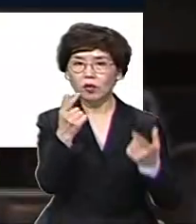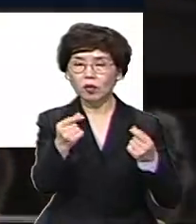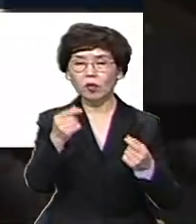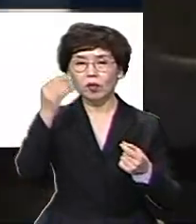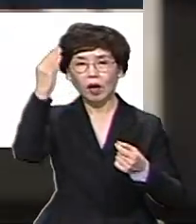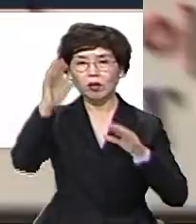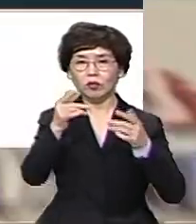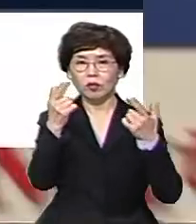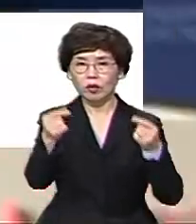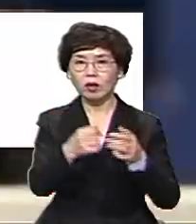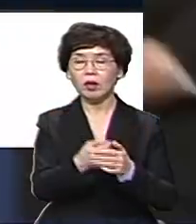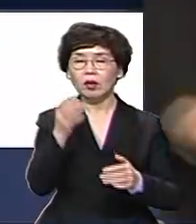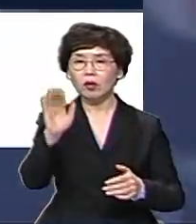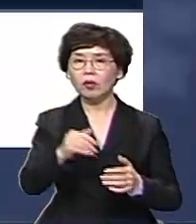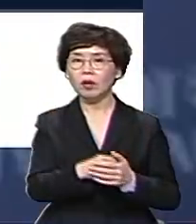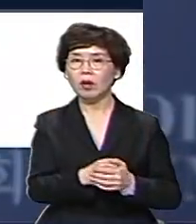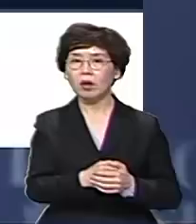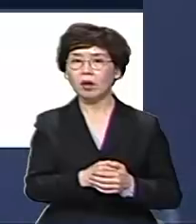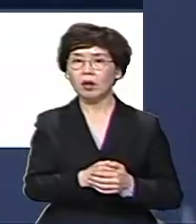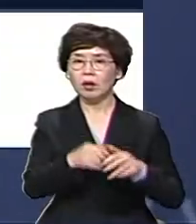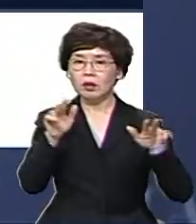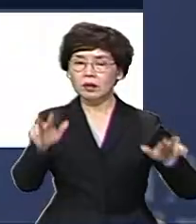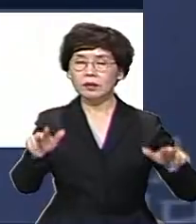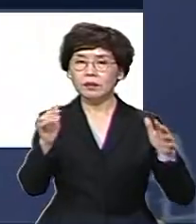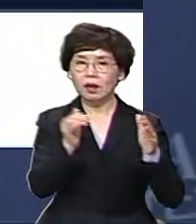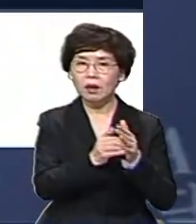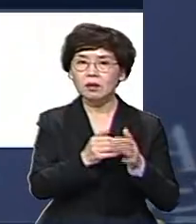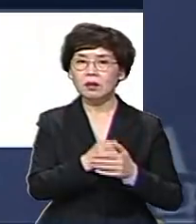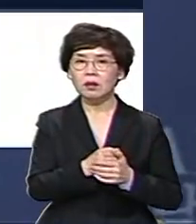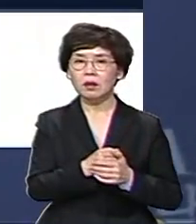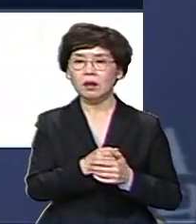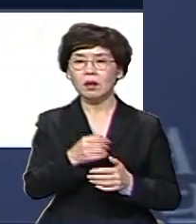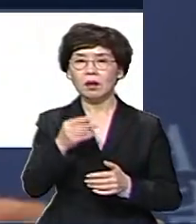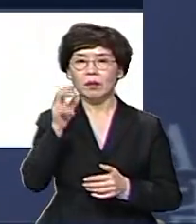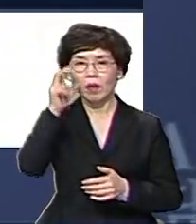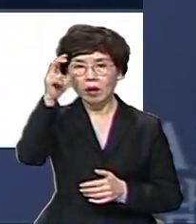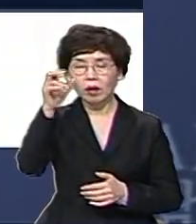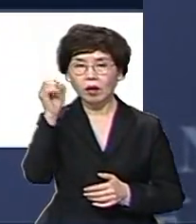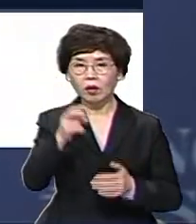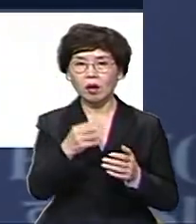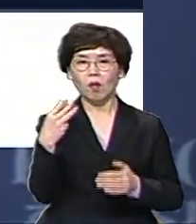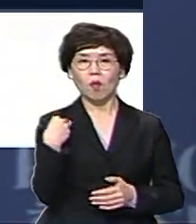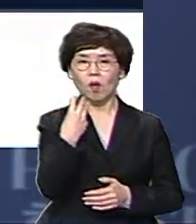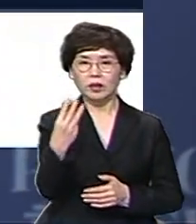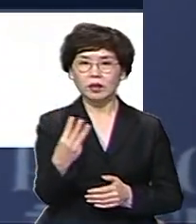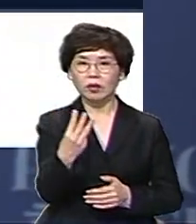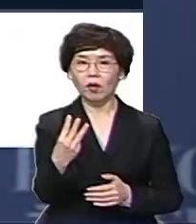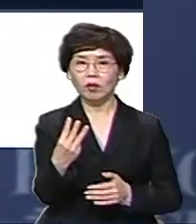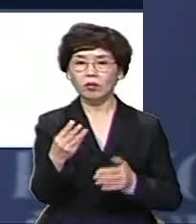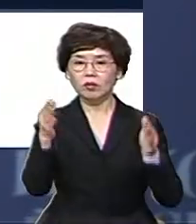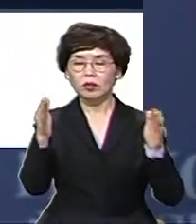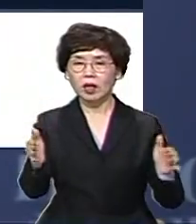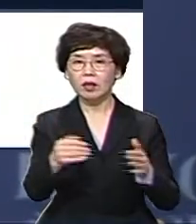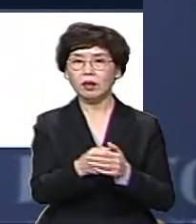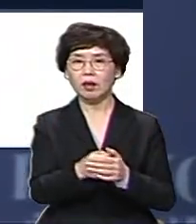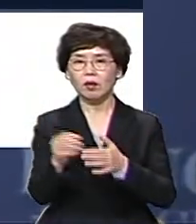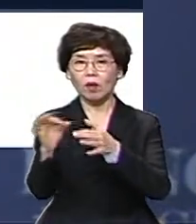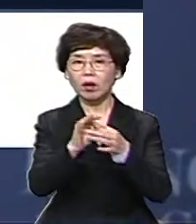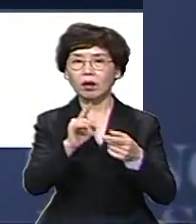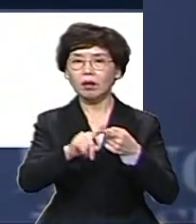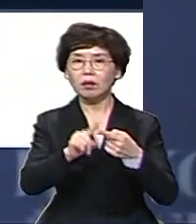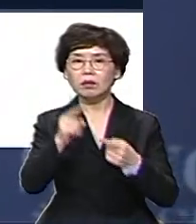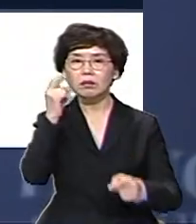차이나는 중국은 북한을 경제적으로 도와줄 수 있다. 돕기를 원한다라고 말씀하셨는데 또 아베도 그렇고요.